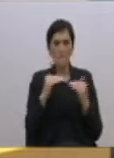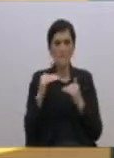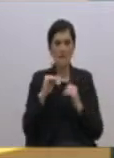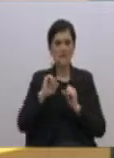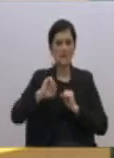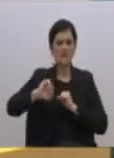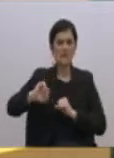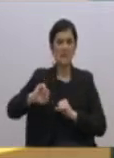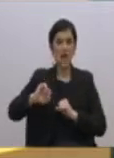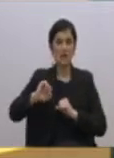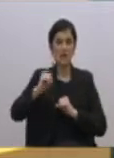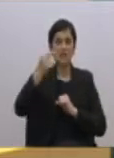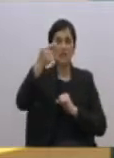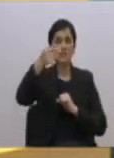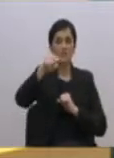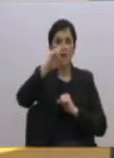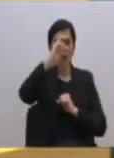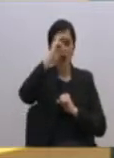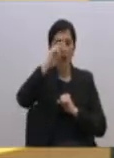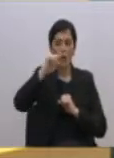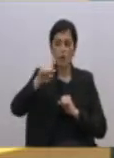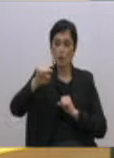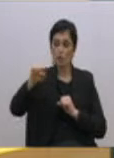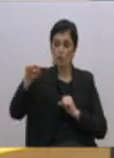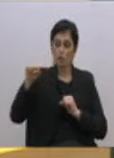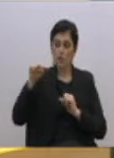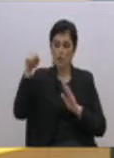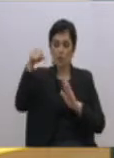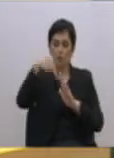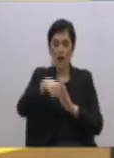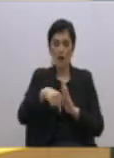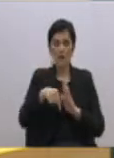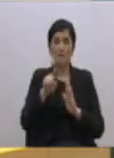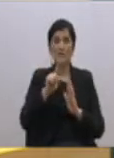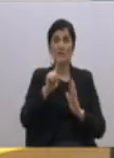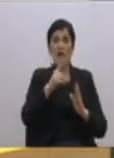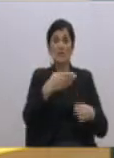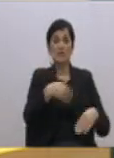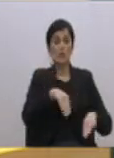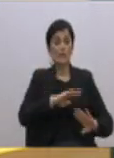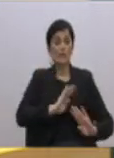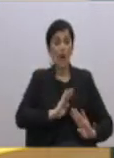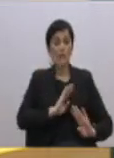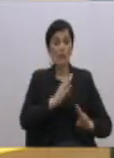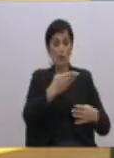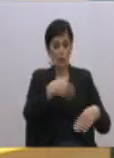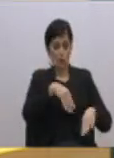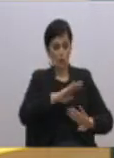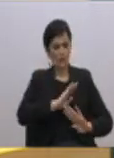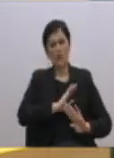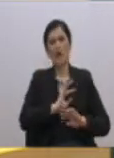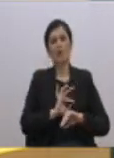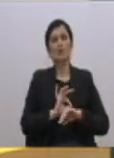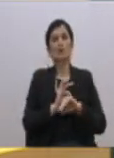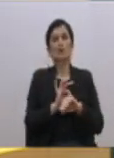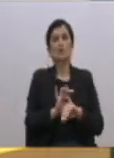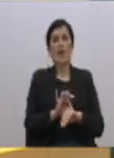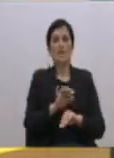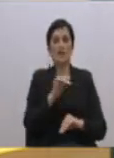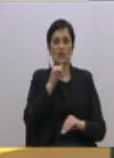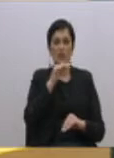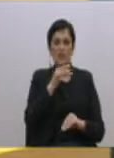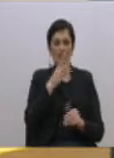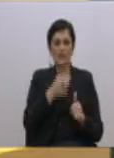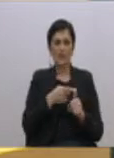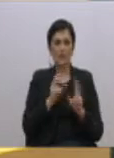დაცული სხვა ხელისუფლებების ჩარევისაგან. რას გთავაზობენ? გთავაზობენ რომ ჩავატაროთ ვითომდა